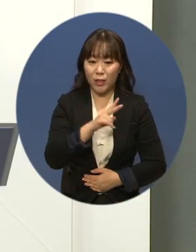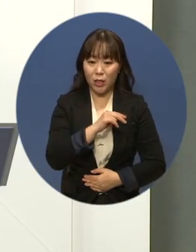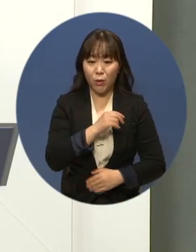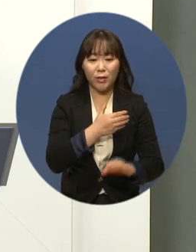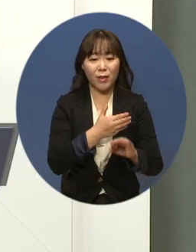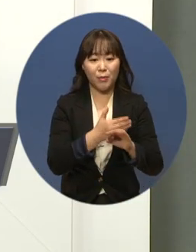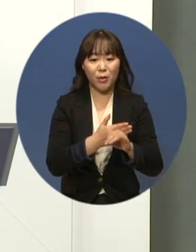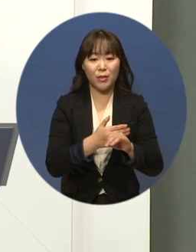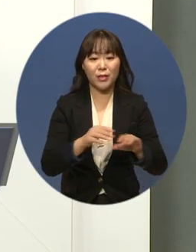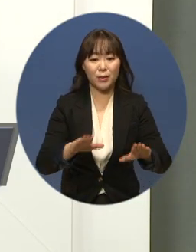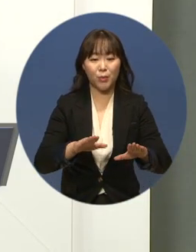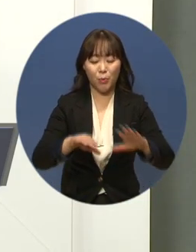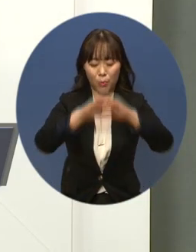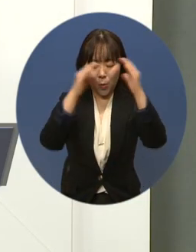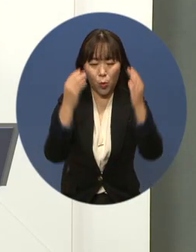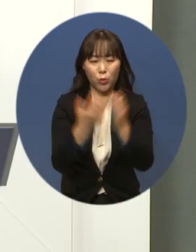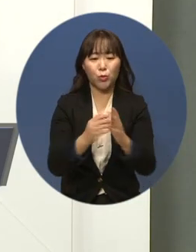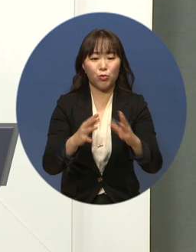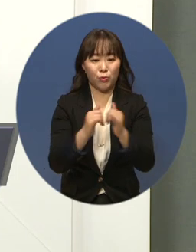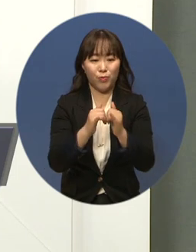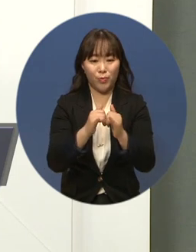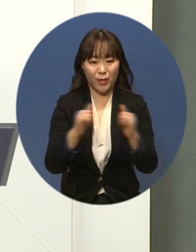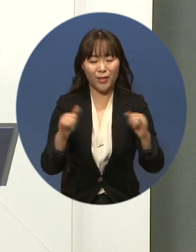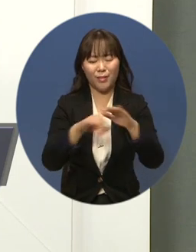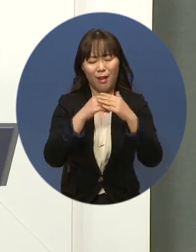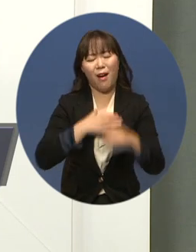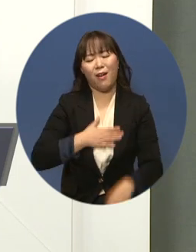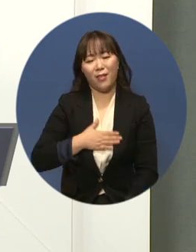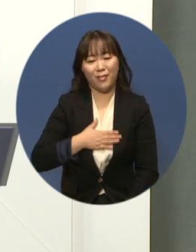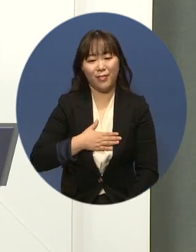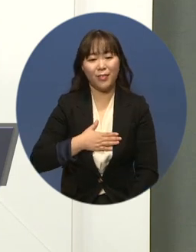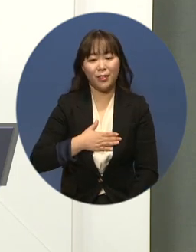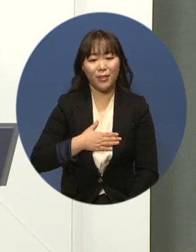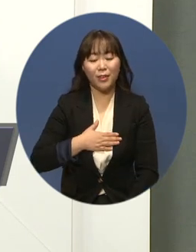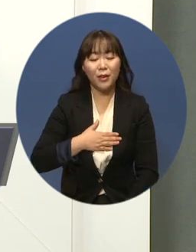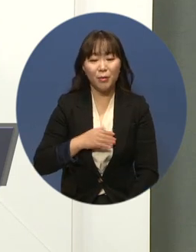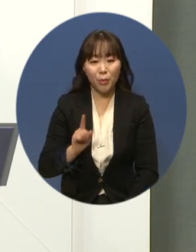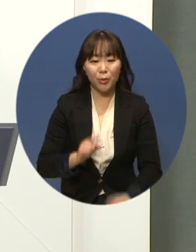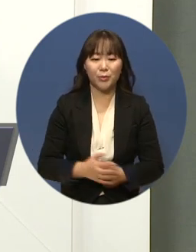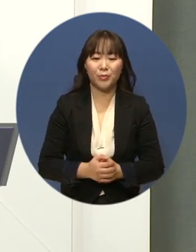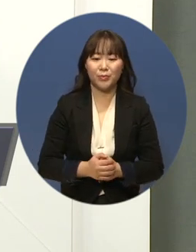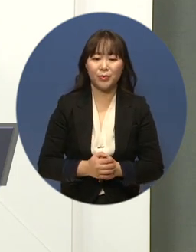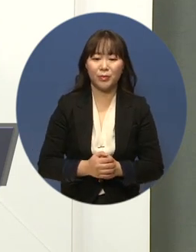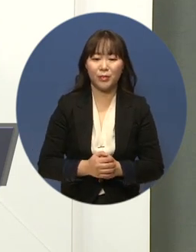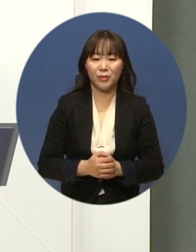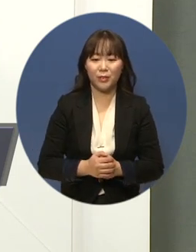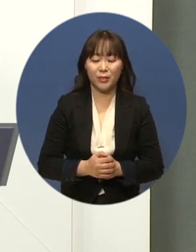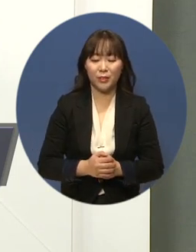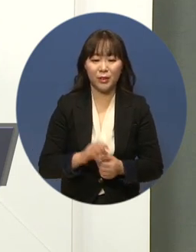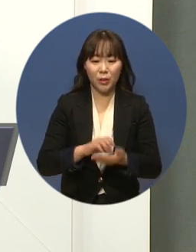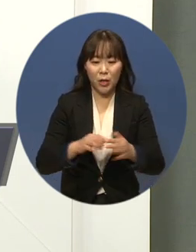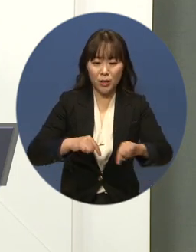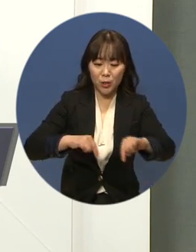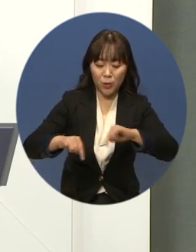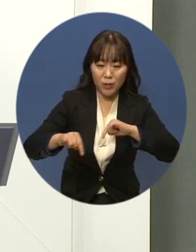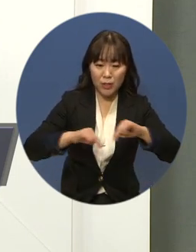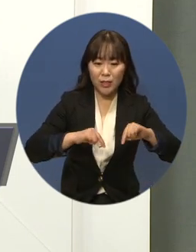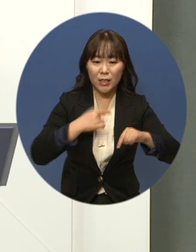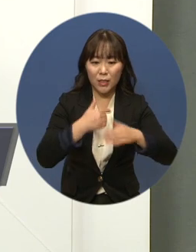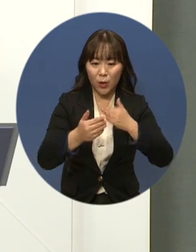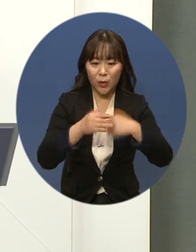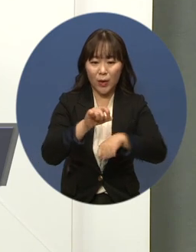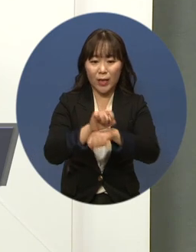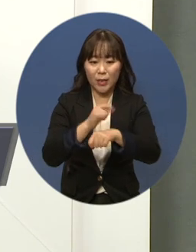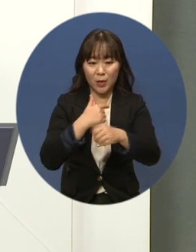뭐 이제는 전 국민이 모르는 분이 없어요. 그게 이제 그만한 정치 경력,